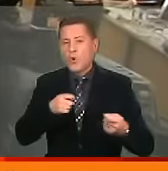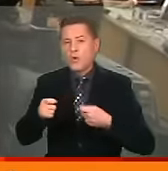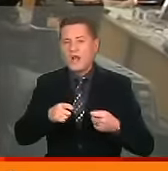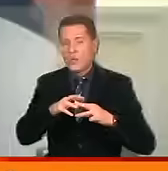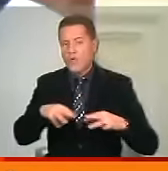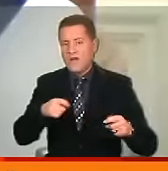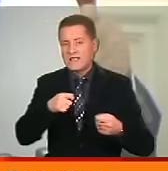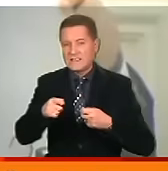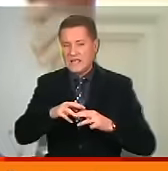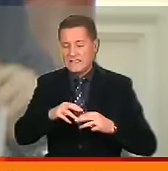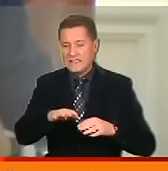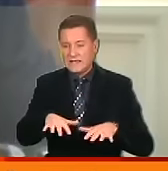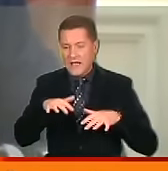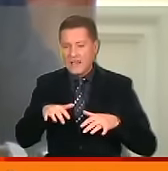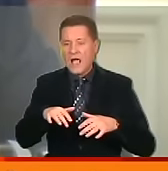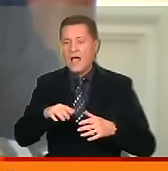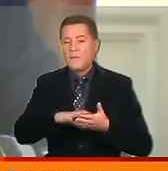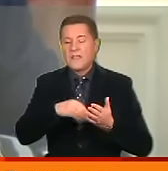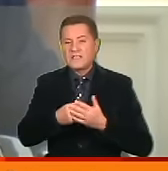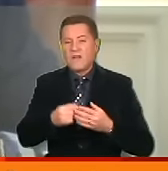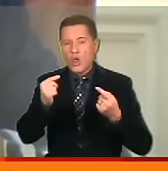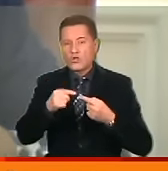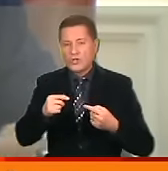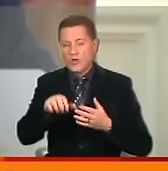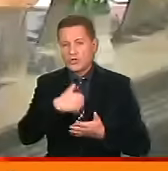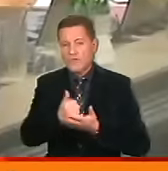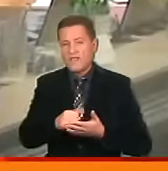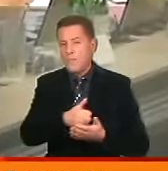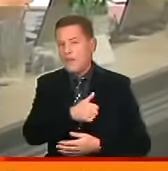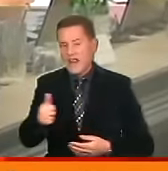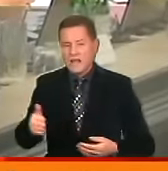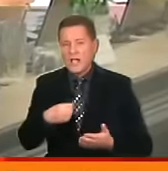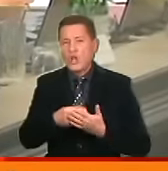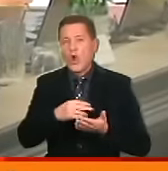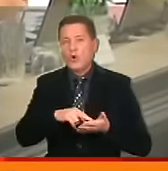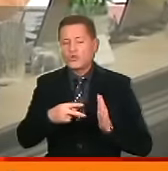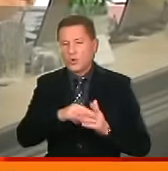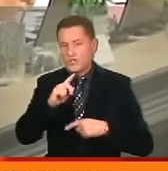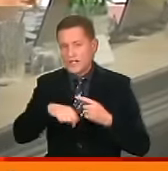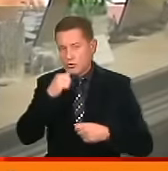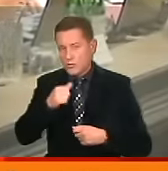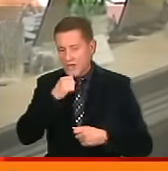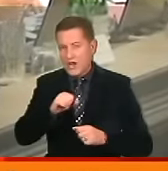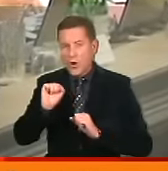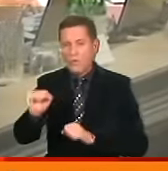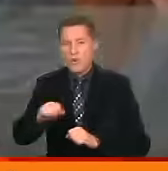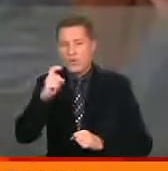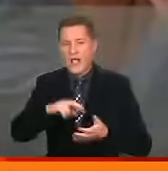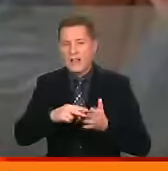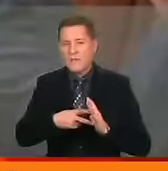Володимир Гройсман назвав основні пріоритети кошторису на наступний рік. Це оборона, економічний